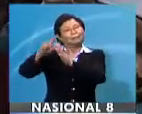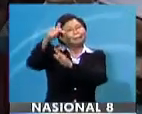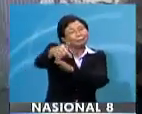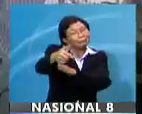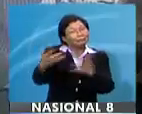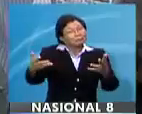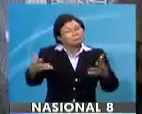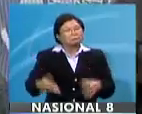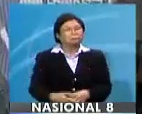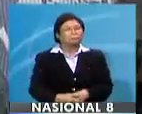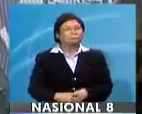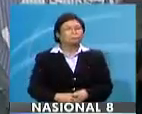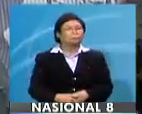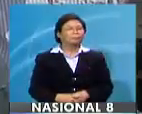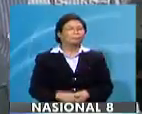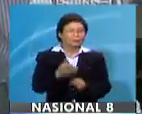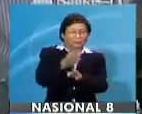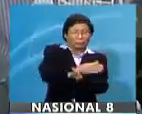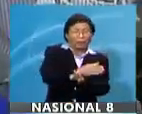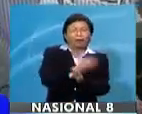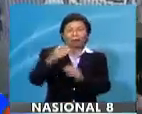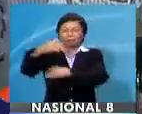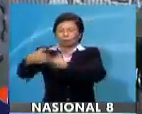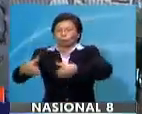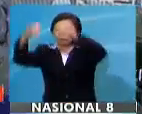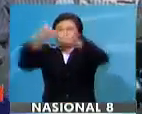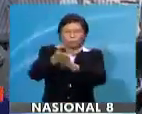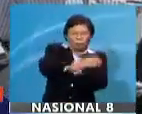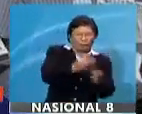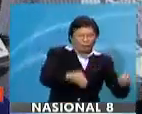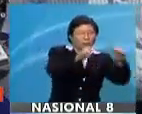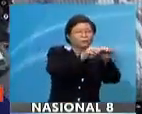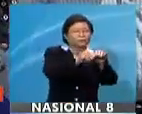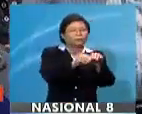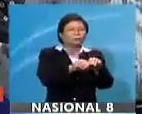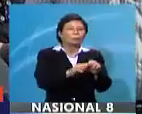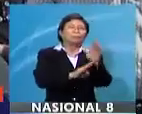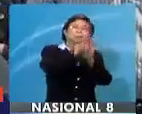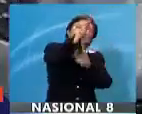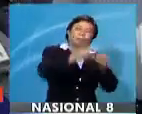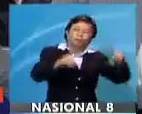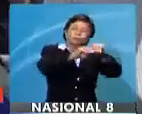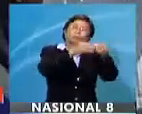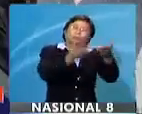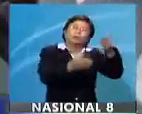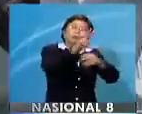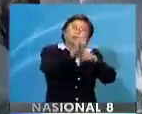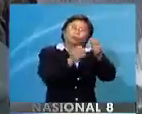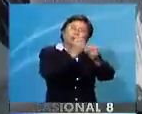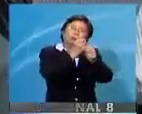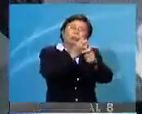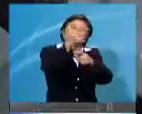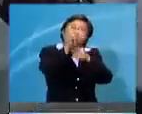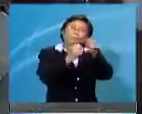datang. Peluang ada sebelah masjid, bukannya jauh sebelah masjid. Jadi untuk parking, untuk pembangunan masjid akan datang. Mungkin 20 tahun, 15 tahun lagi, perlu